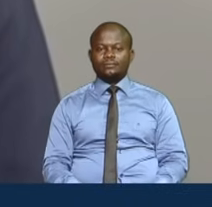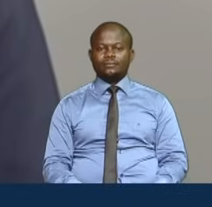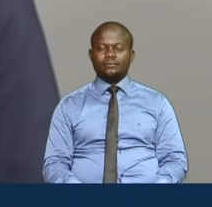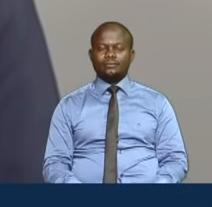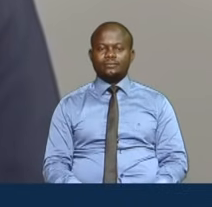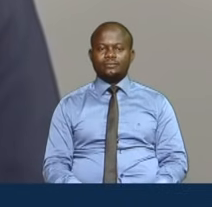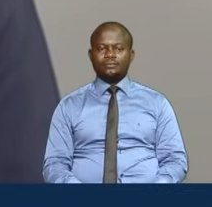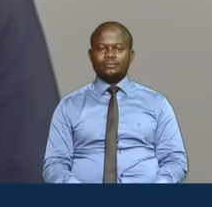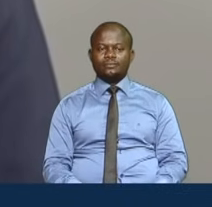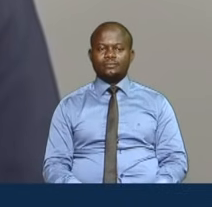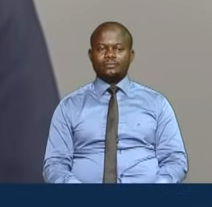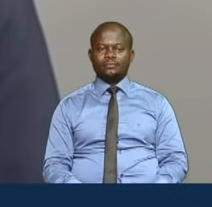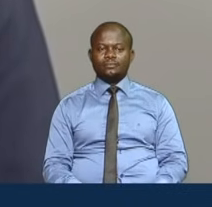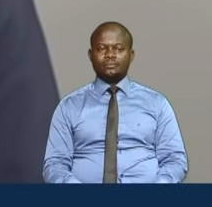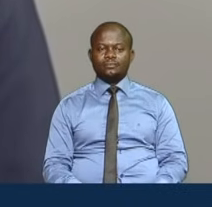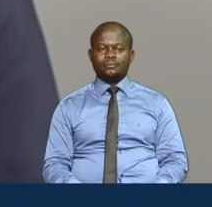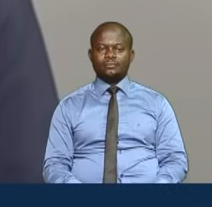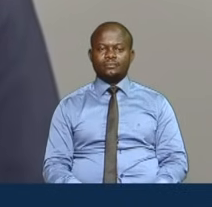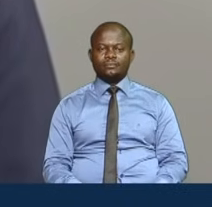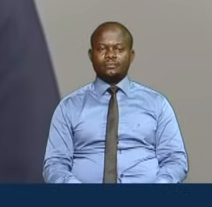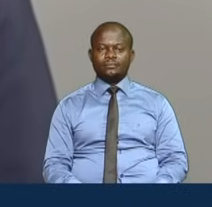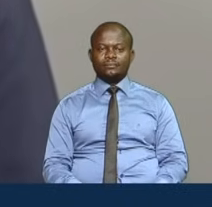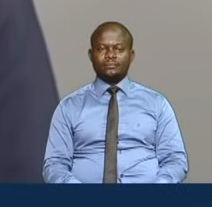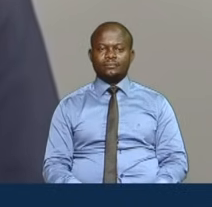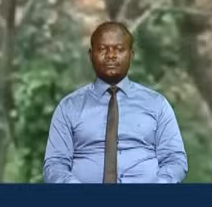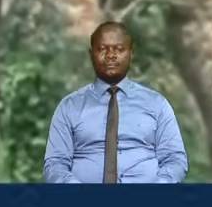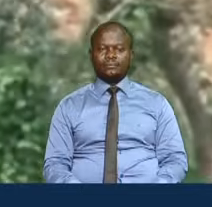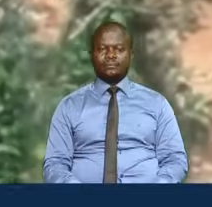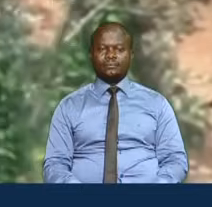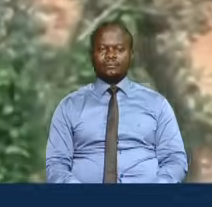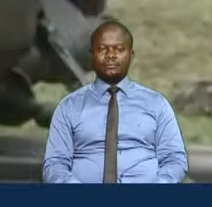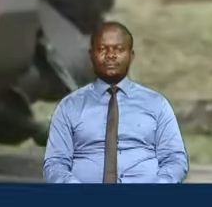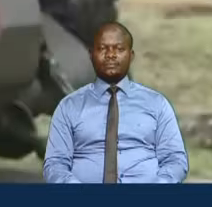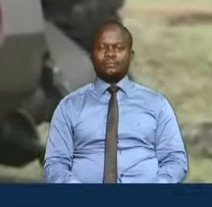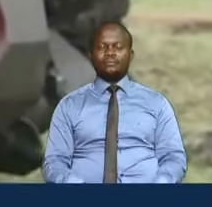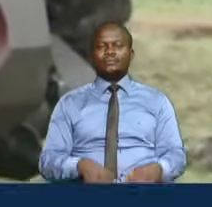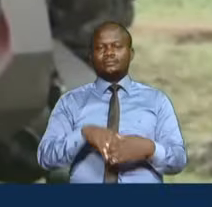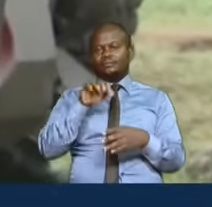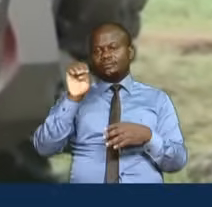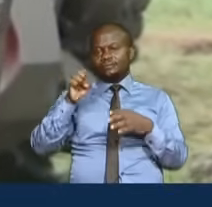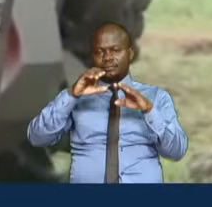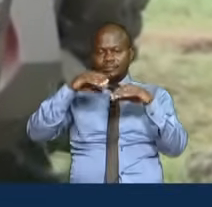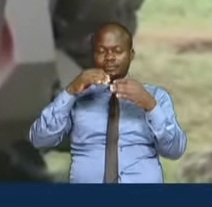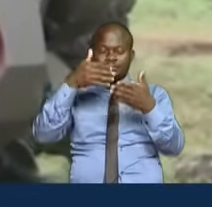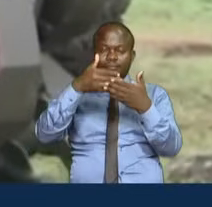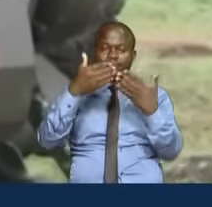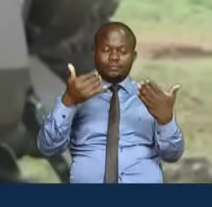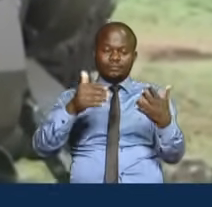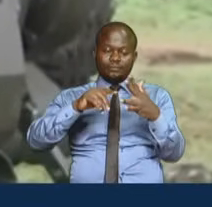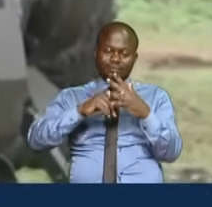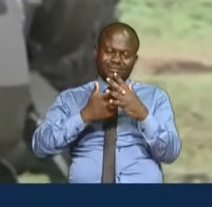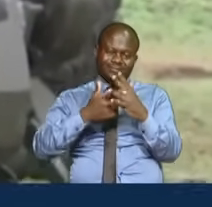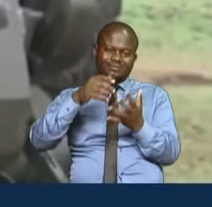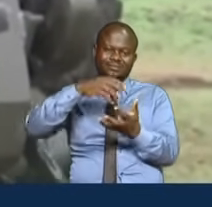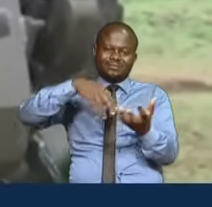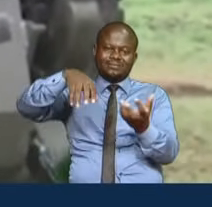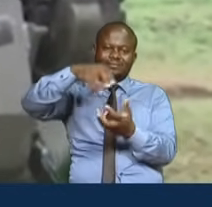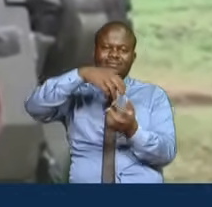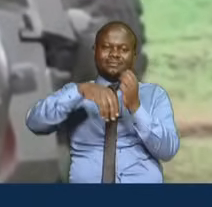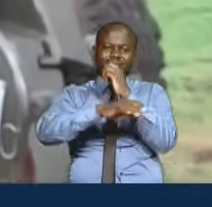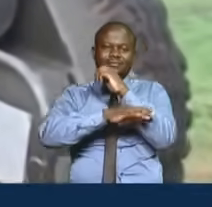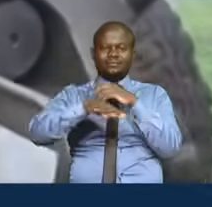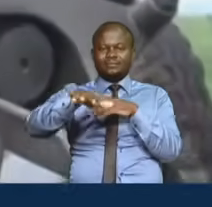Nothing difficult with Burundi that cannot be settled. Uburasirazuba bwa Kongo kugeza ubu bwabaye intandaro y'umutekano muke w'ibihugu